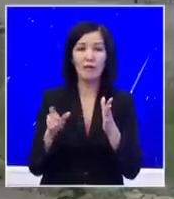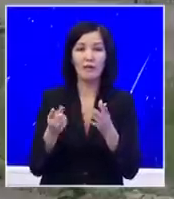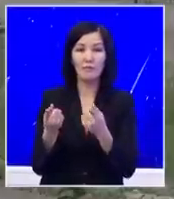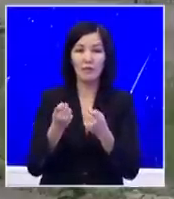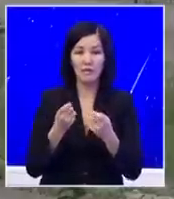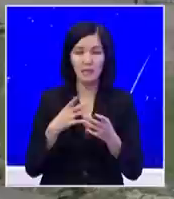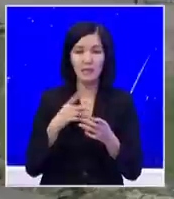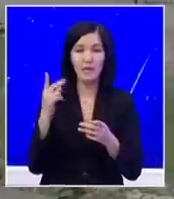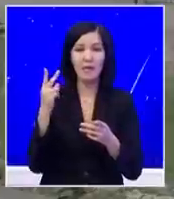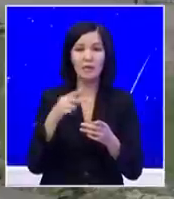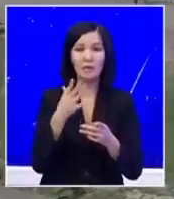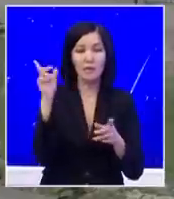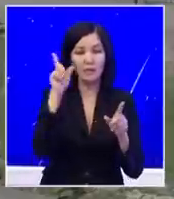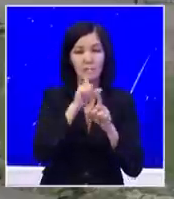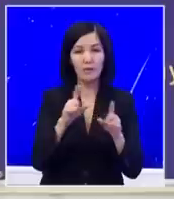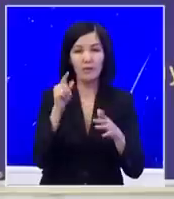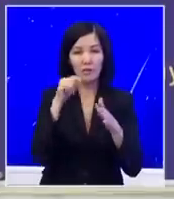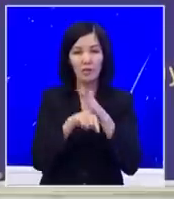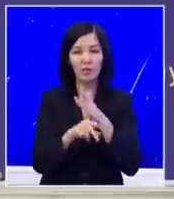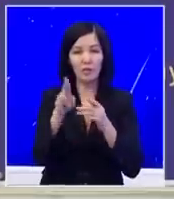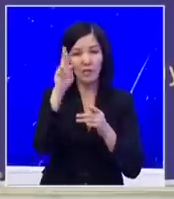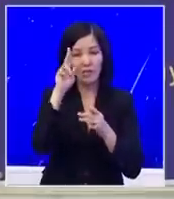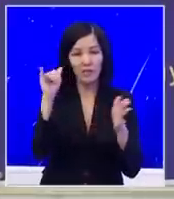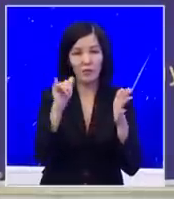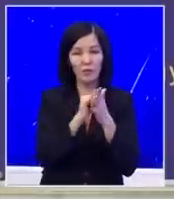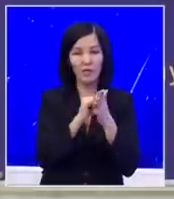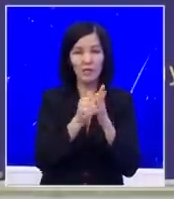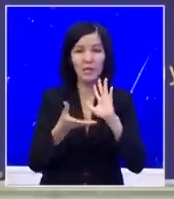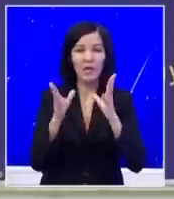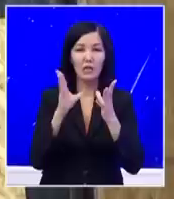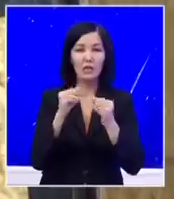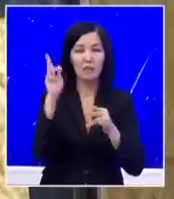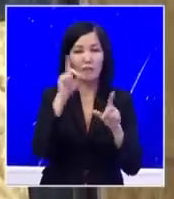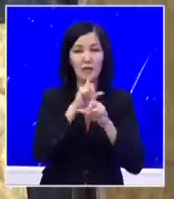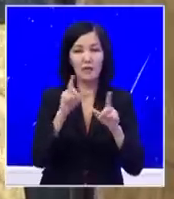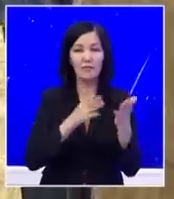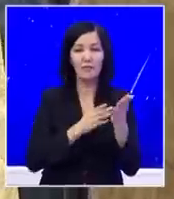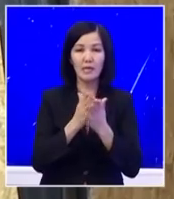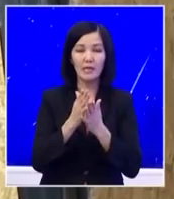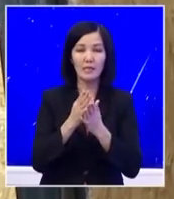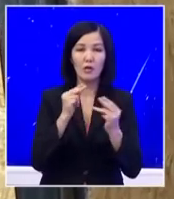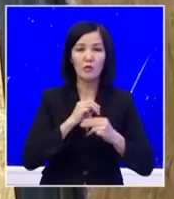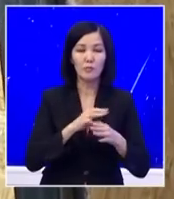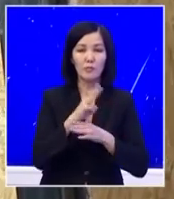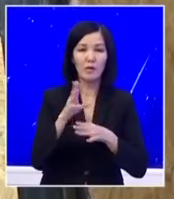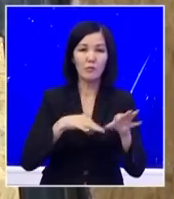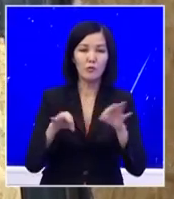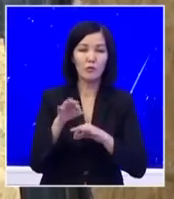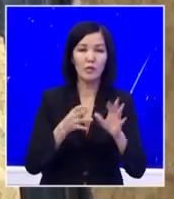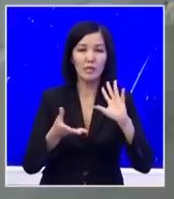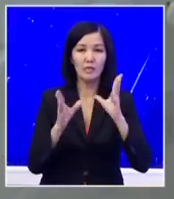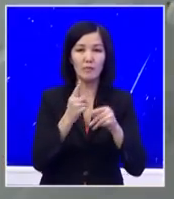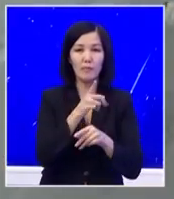қатар Қараталда 25 мектепке ішкі дәретханалары орнатылады. Жалпы аудандық білім саласына жұмыспен қамтудың жол картасы